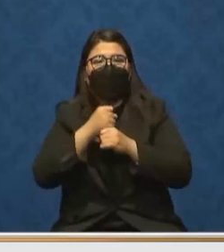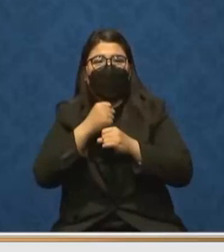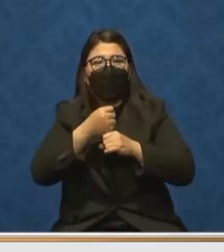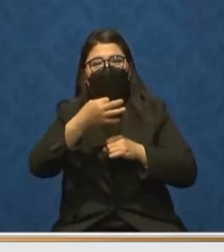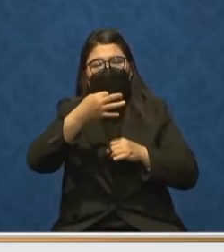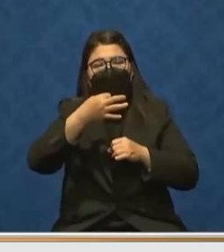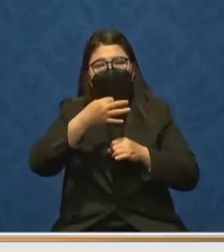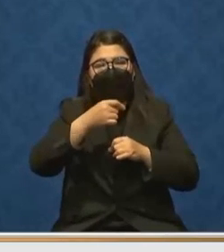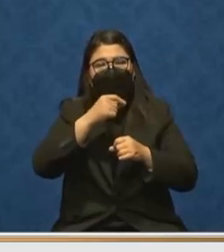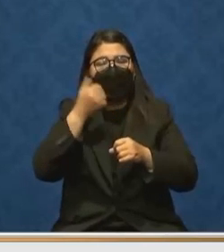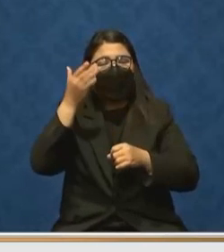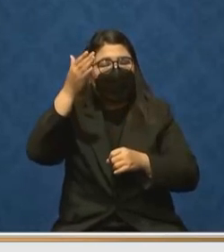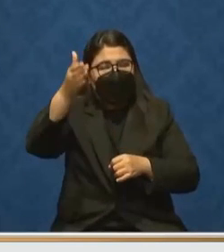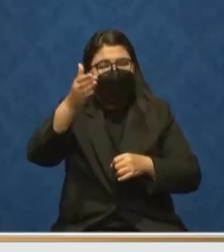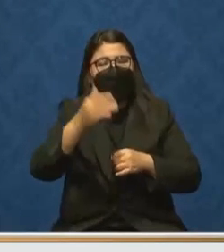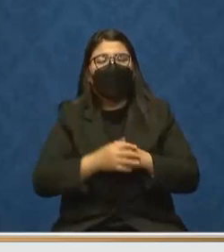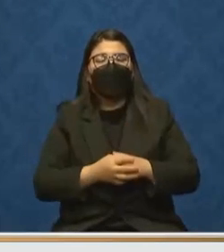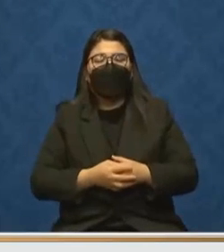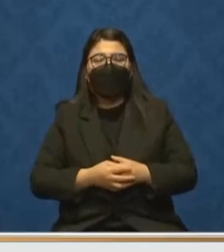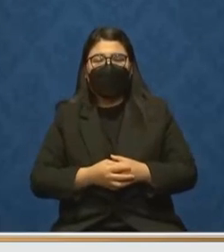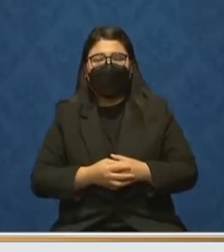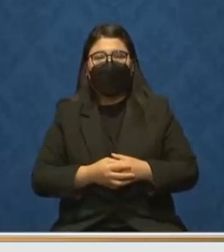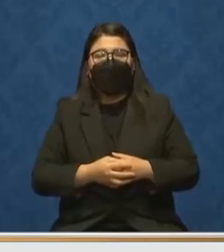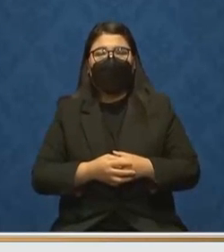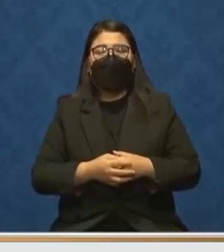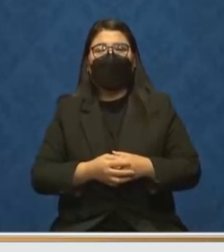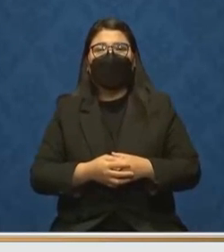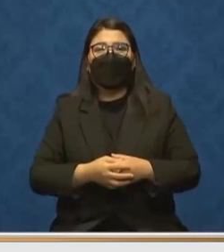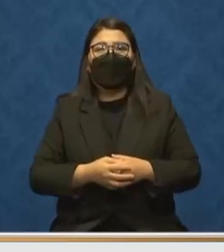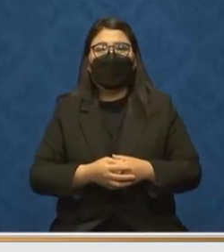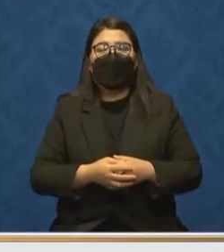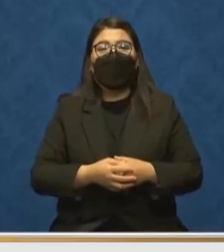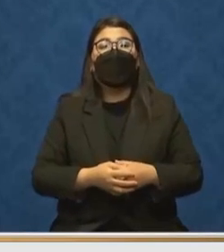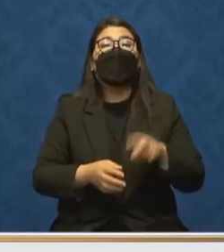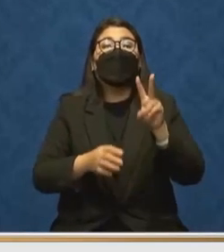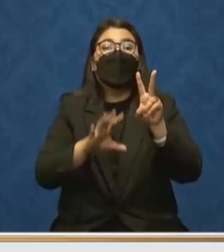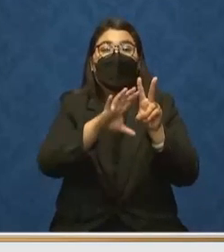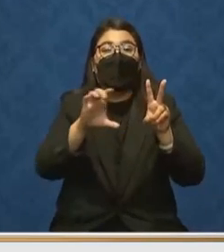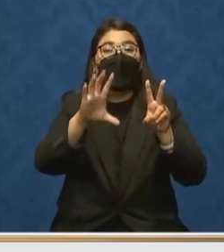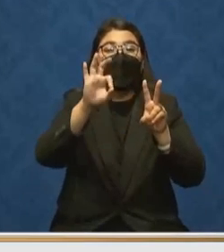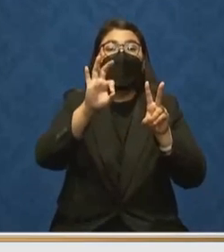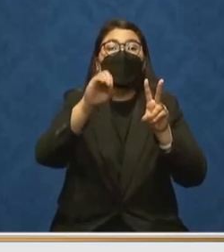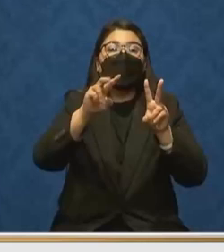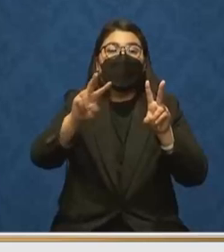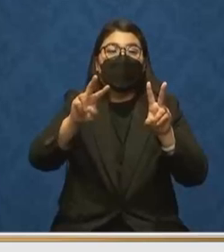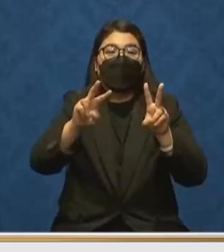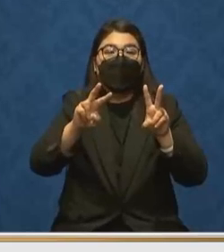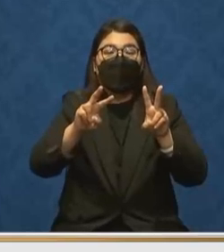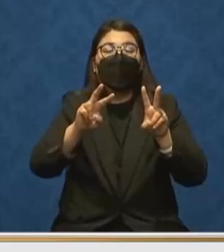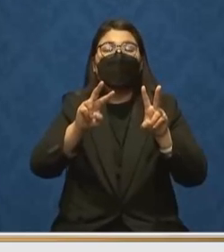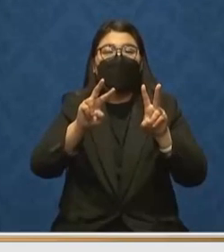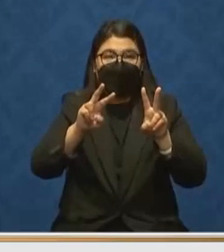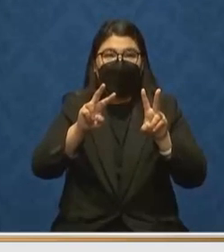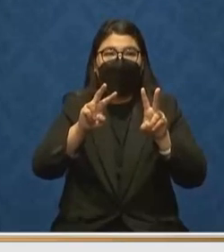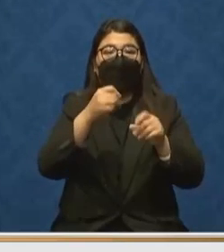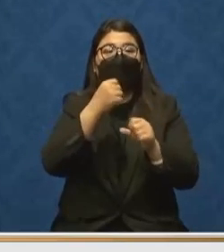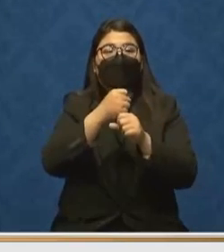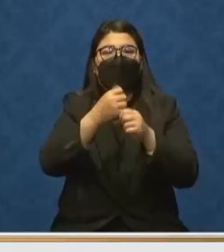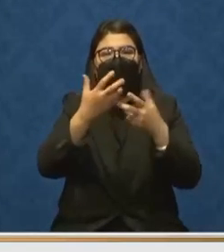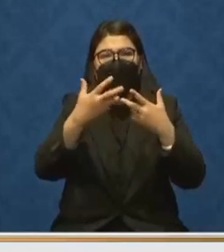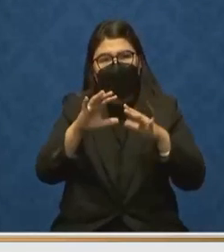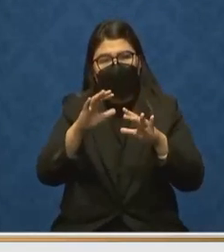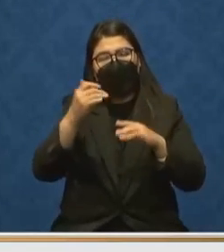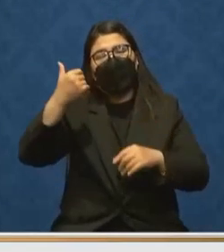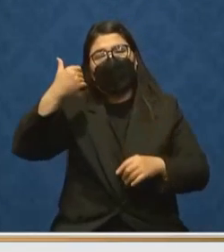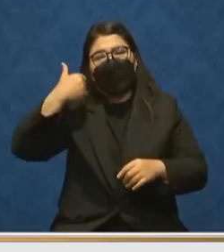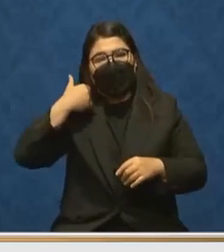แห่งอนาคตในการเพิ่มขีดความสามารถในการแข่งขันจำนวน292กิจการและพัฒนาศักยภาพแรงงานและบุคลากร